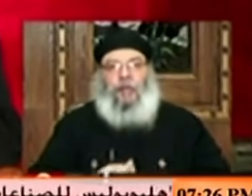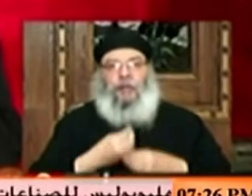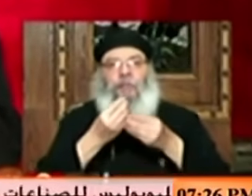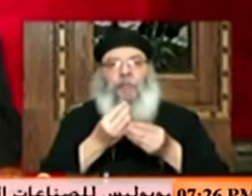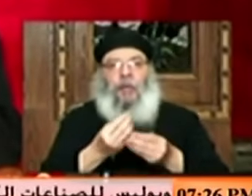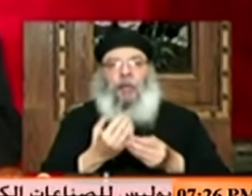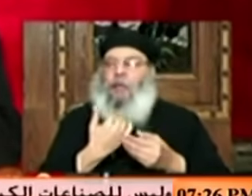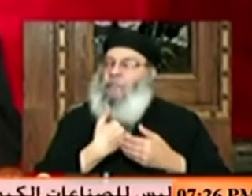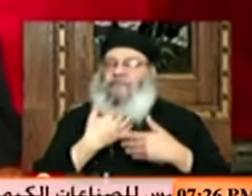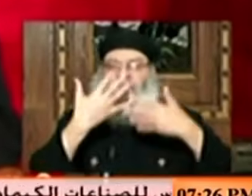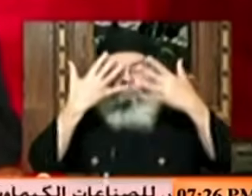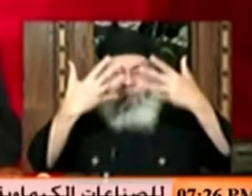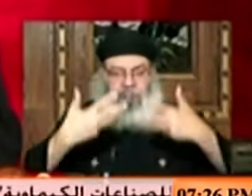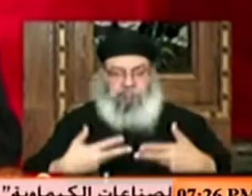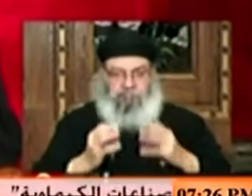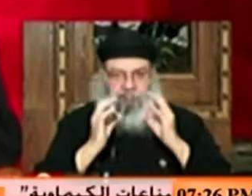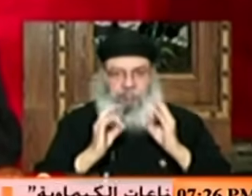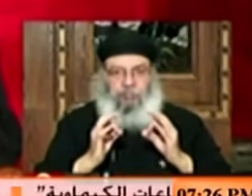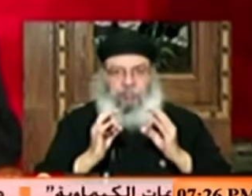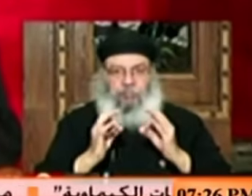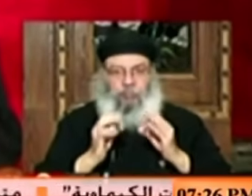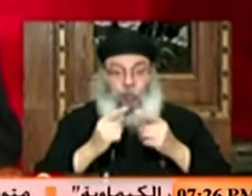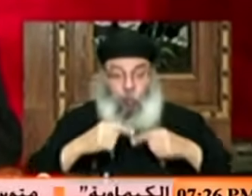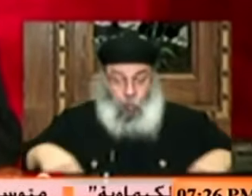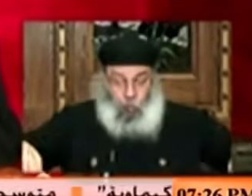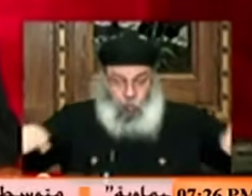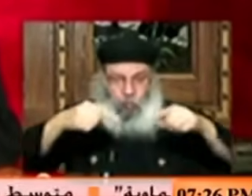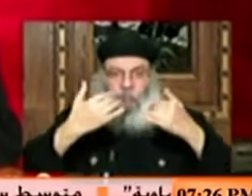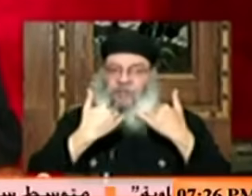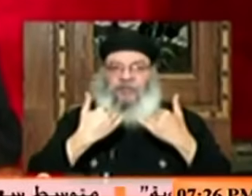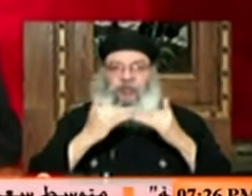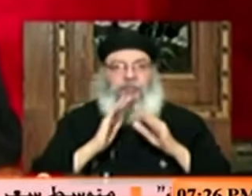وبدون حساب بدون حدود